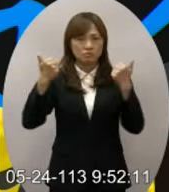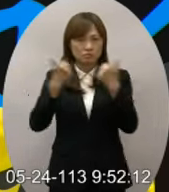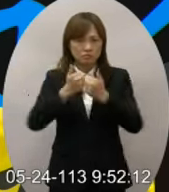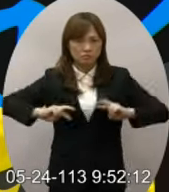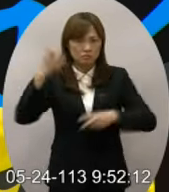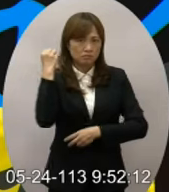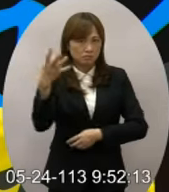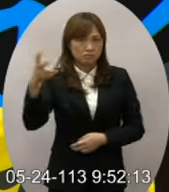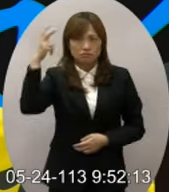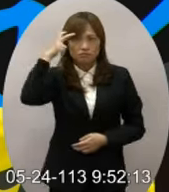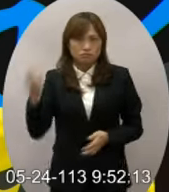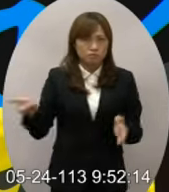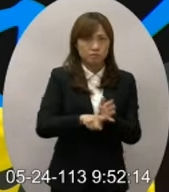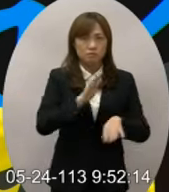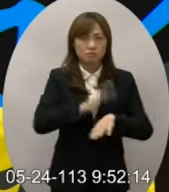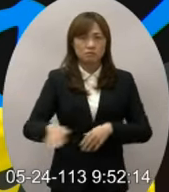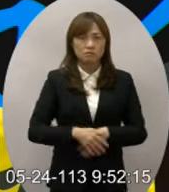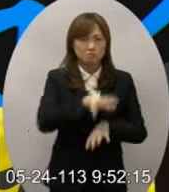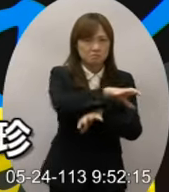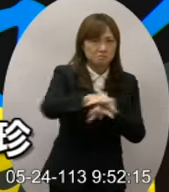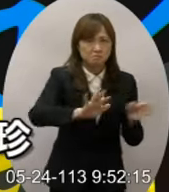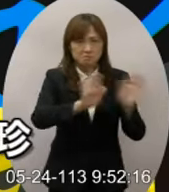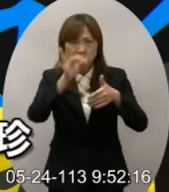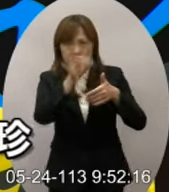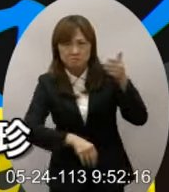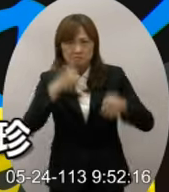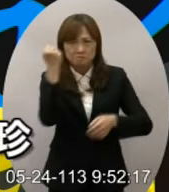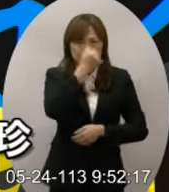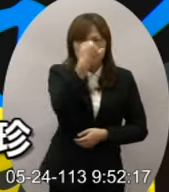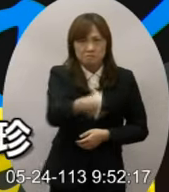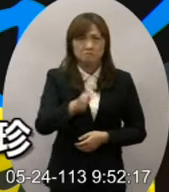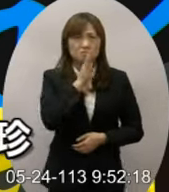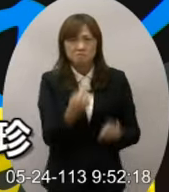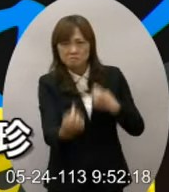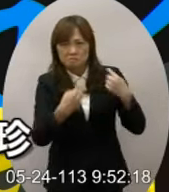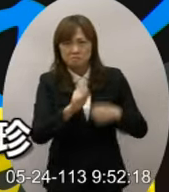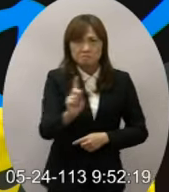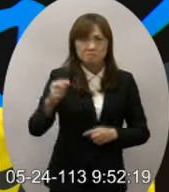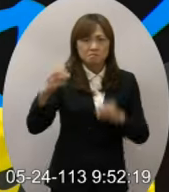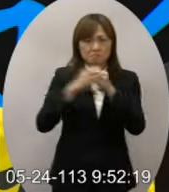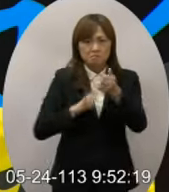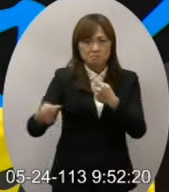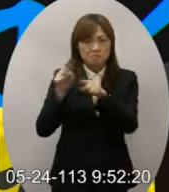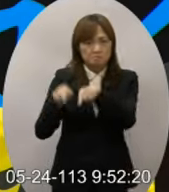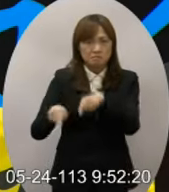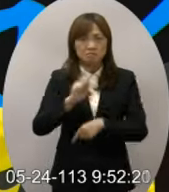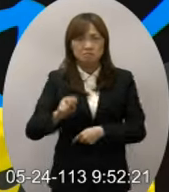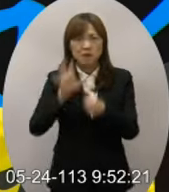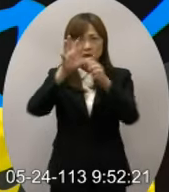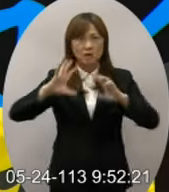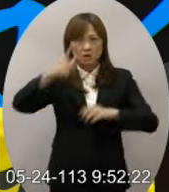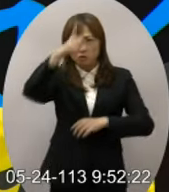绝对坚持到底。不管环境多么恶劣，你们怎么样去欺负我们的麦玉珍，怎么样去骂黄国